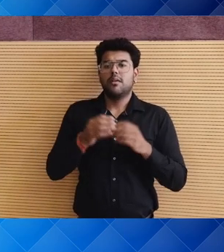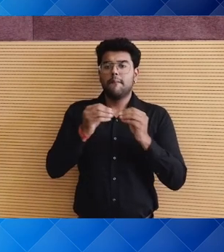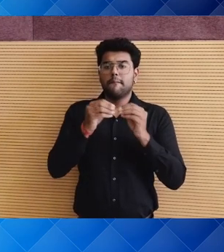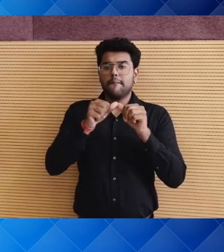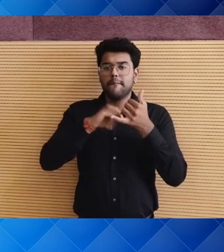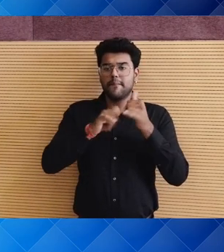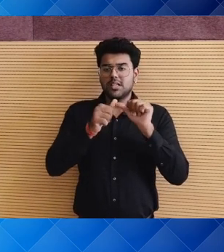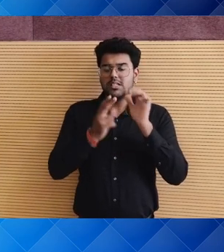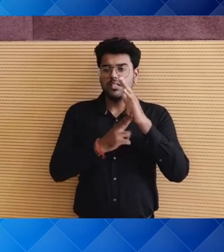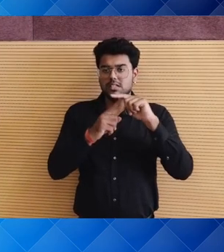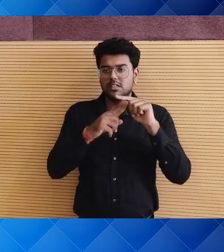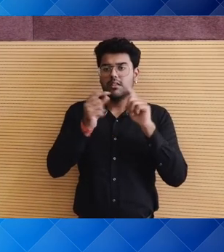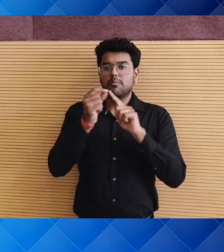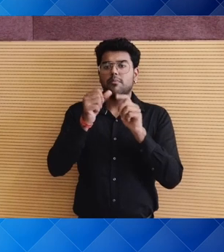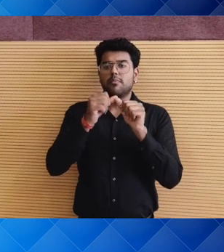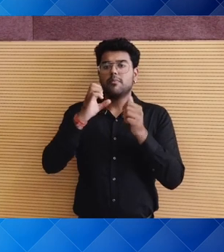पंचमी तक इसी